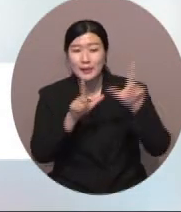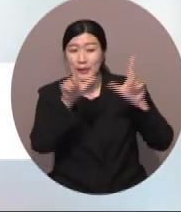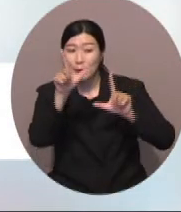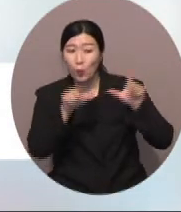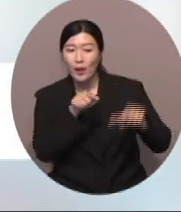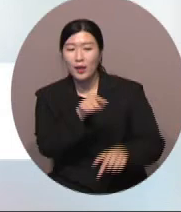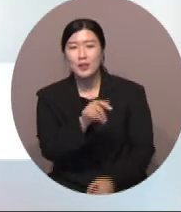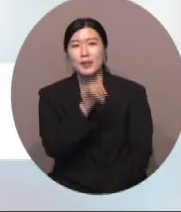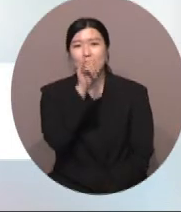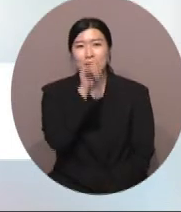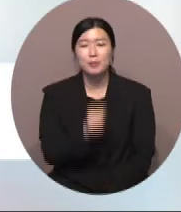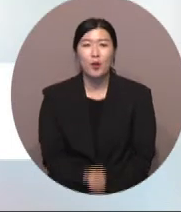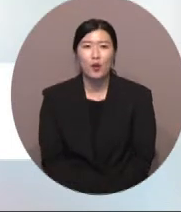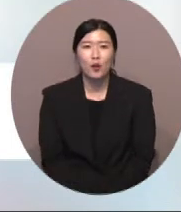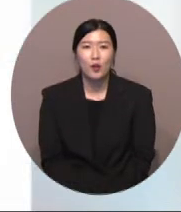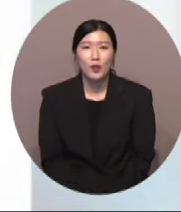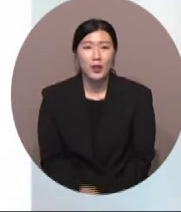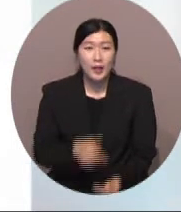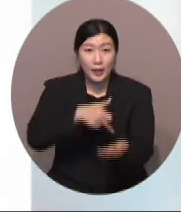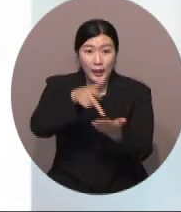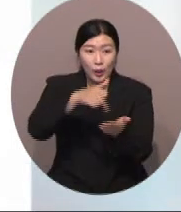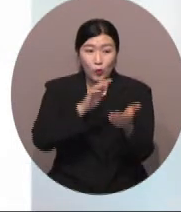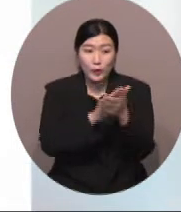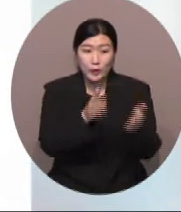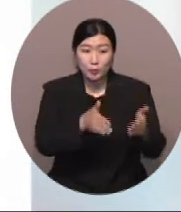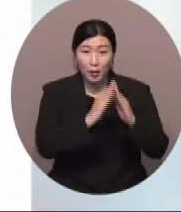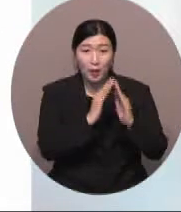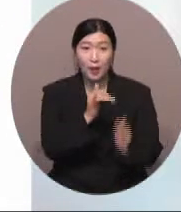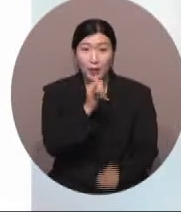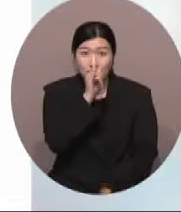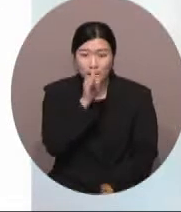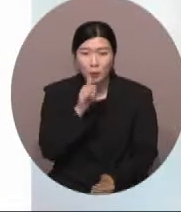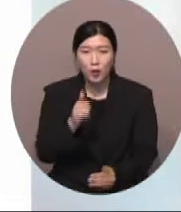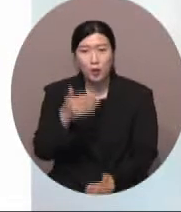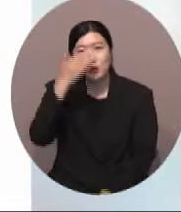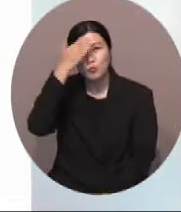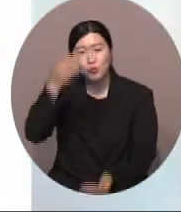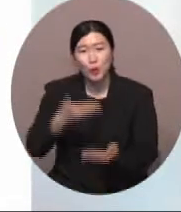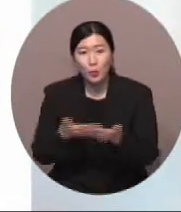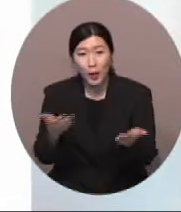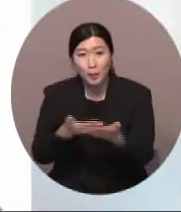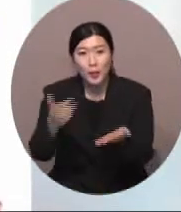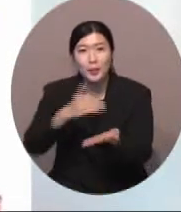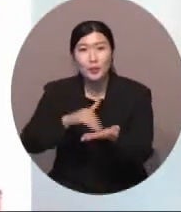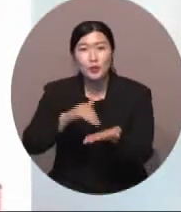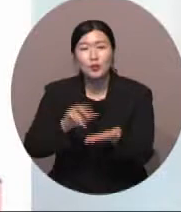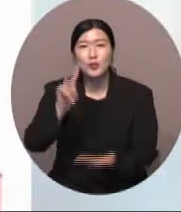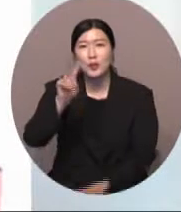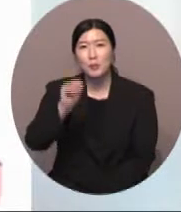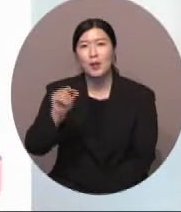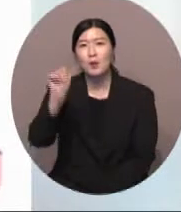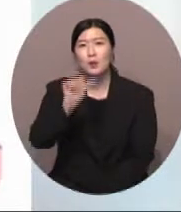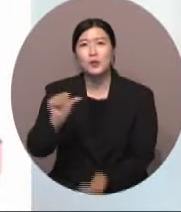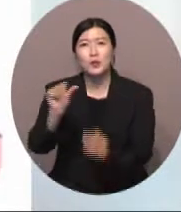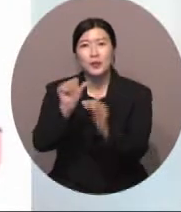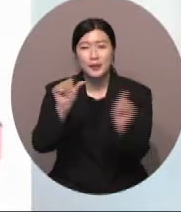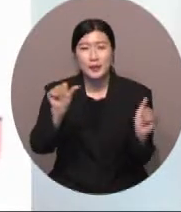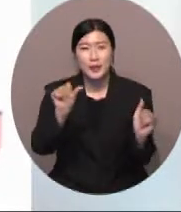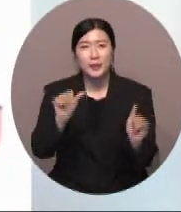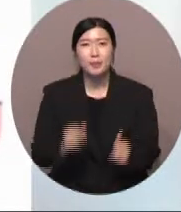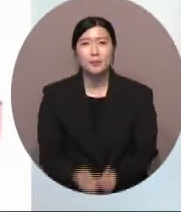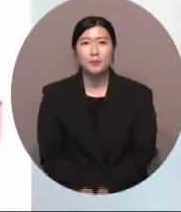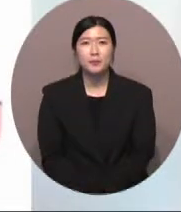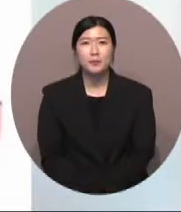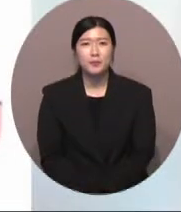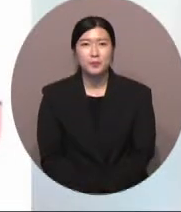표현했으며 청양군 광고한 카카오톡 채널을 새로 추가한 2만 5천 명에게 선착순으로 배포에 한 달